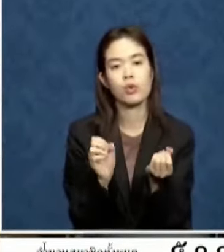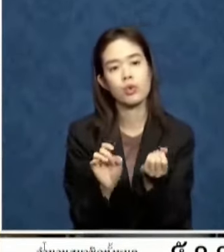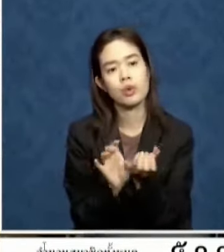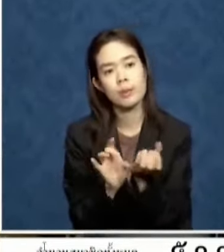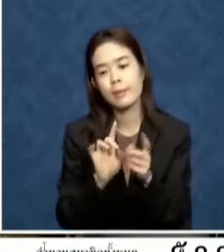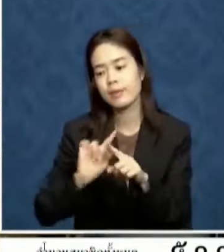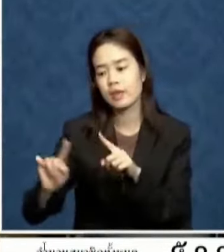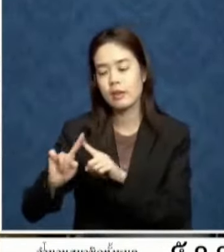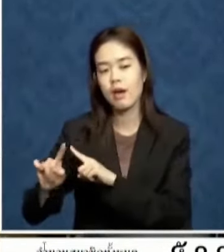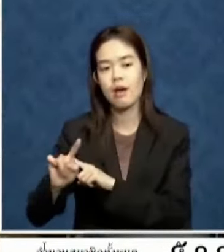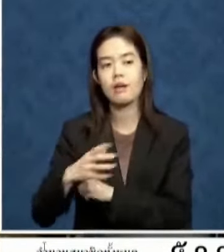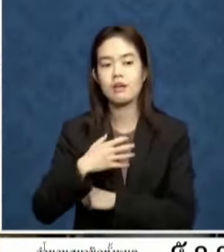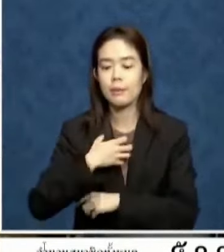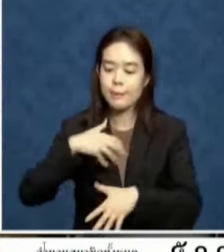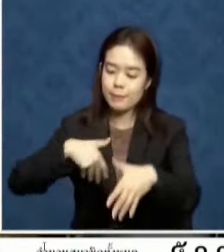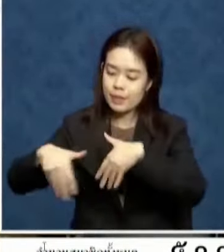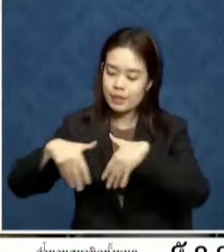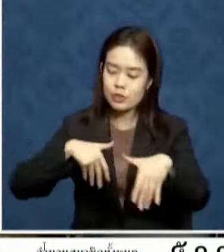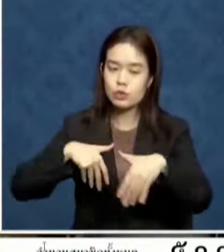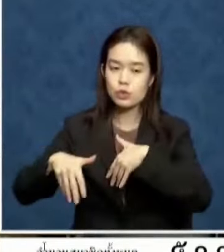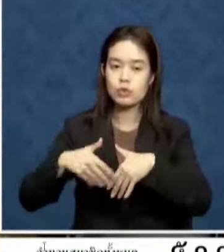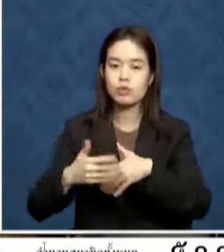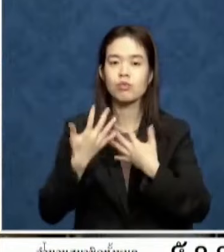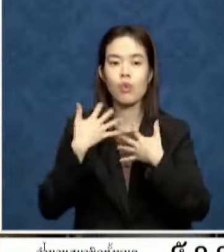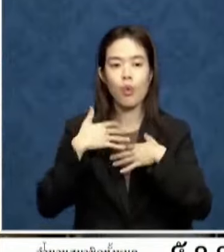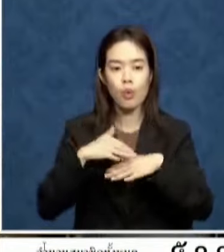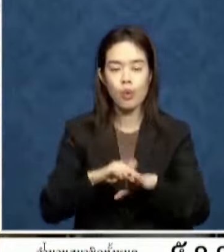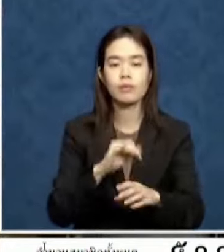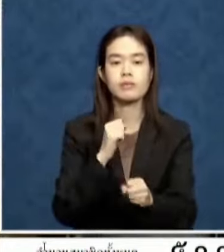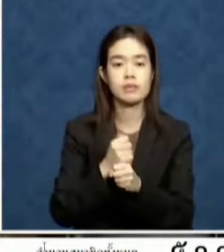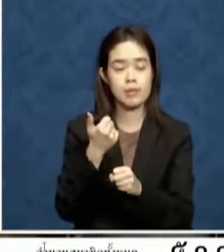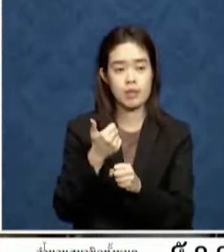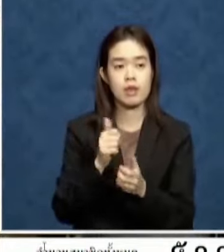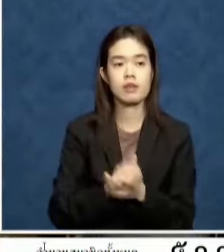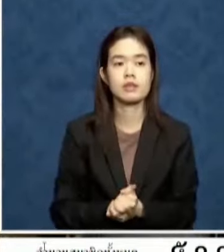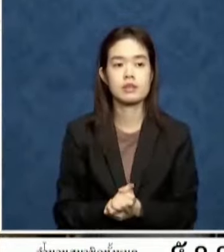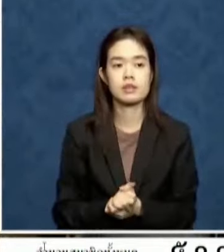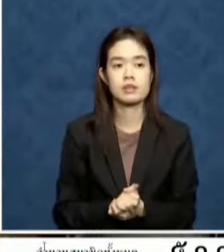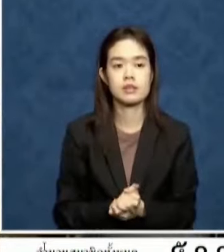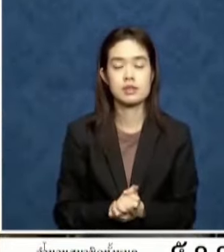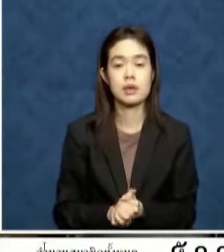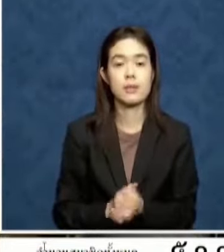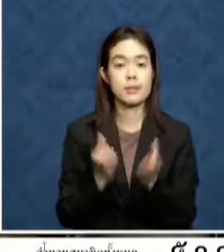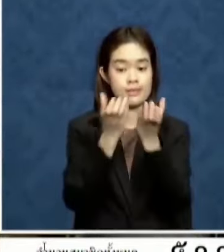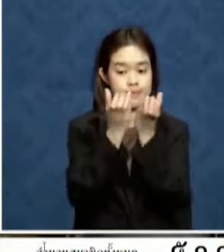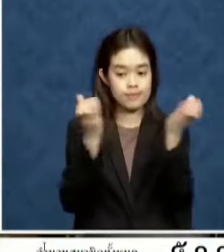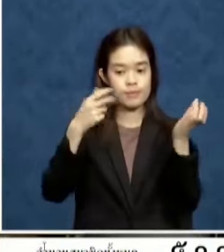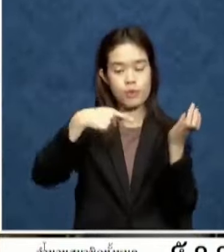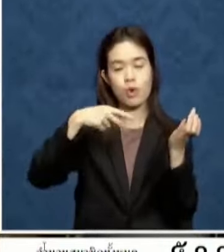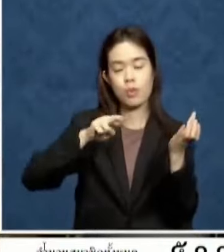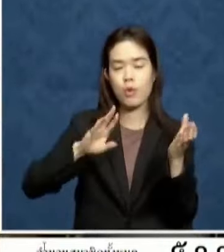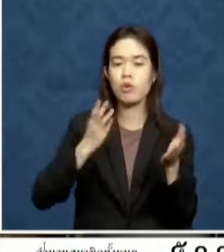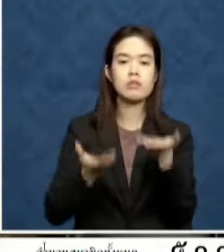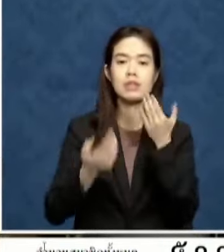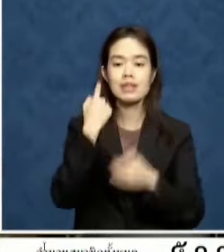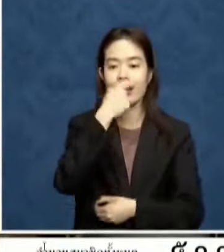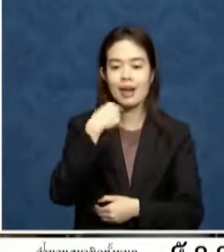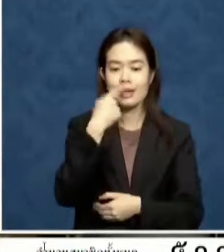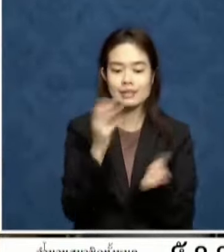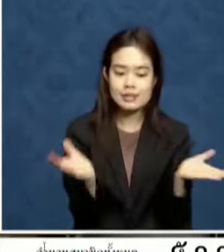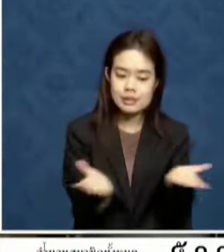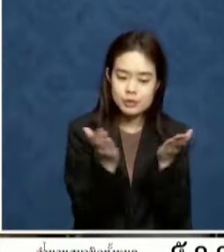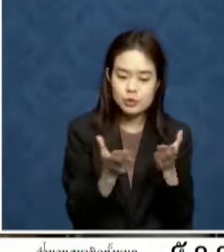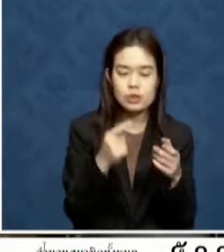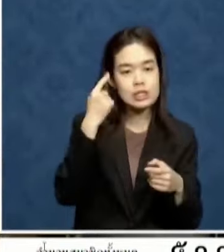งเสริมการมีส่วนร่วมของประชาชนไม่ว่าประชามติจะเกี่ยวข้องกับเรื่องรัฐธรรมนูญหรือไม่และไม่ว่าเราจะสนับสนุนฝ่ายที่เห็นชอบหรือไม่เห็นชอบ